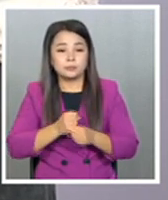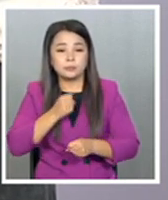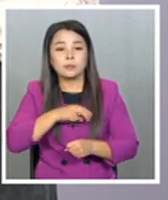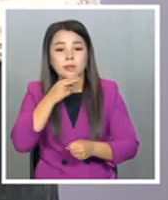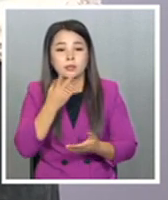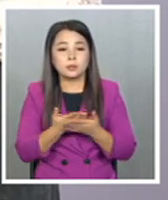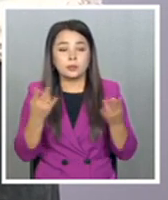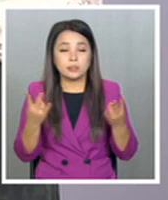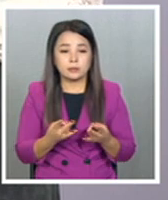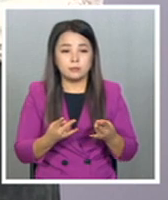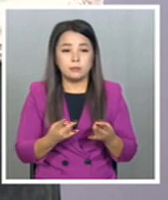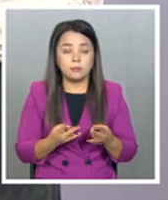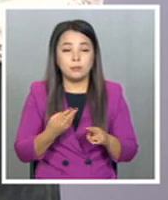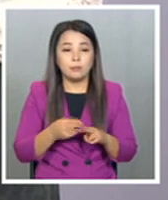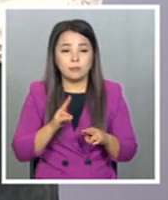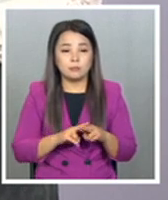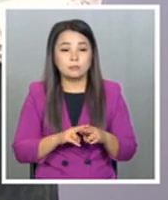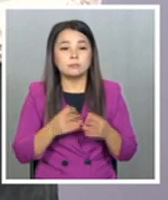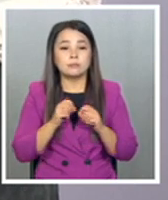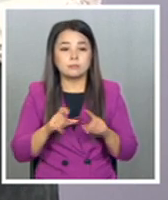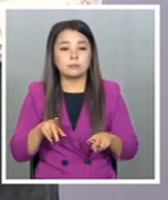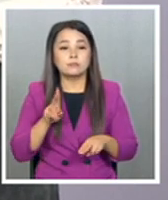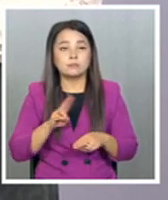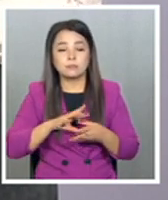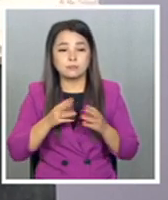керек. Сонымен бүгінгі сабағымызды